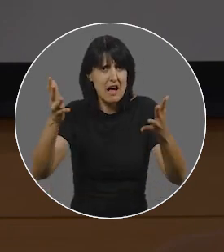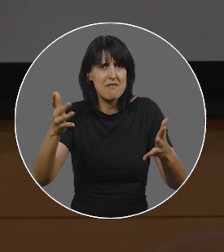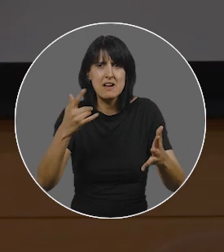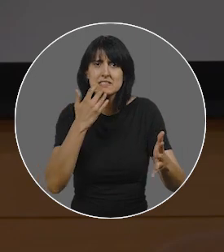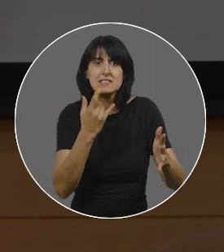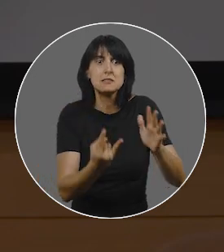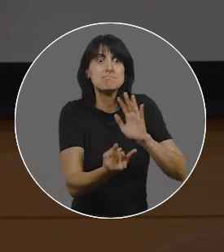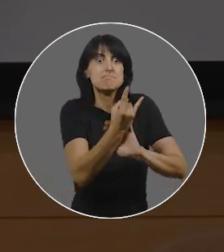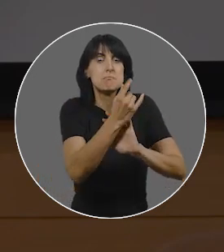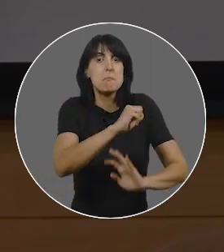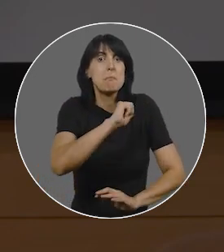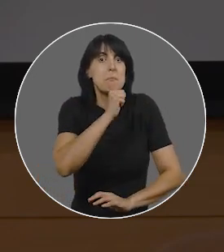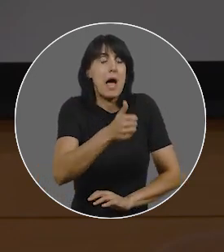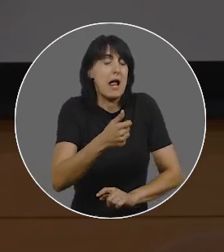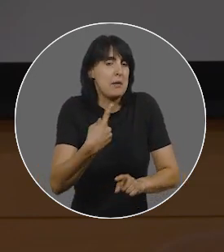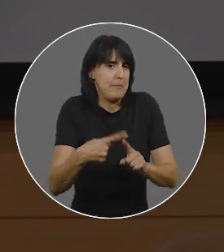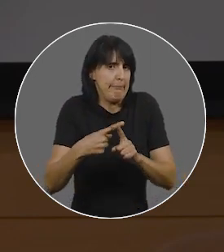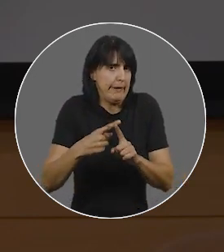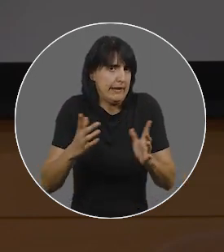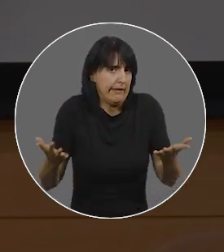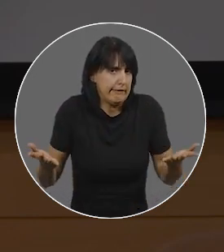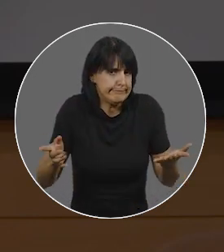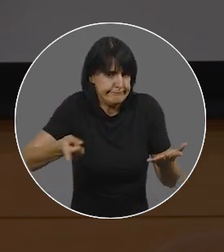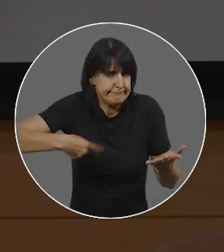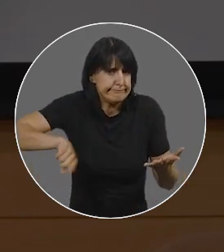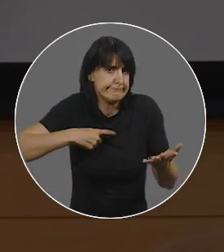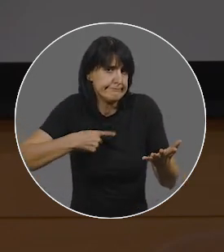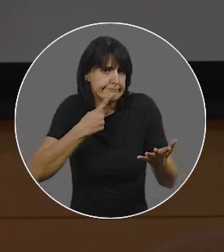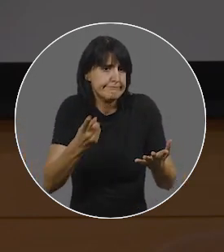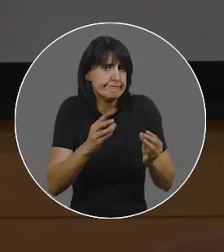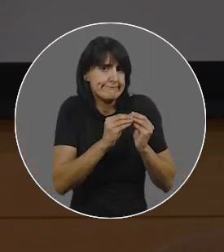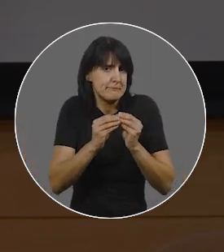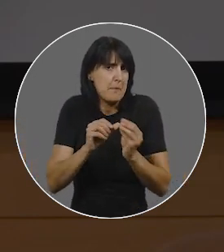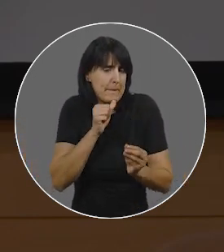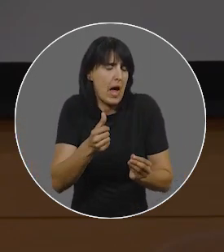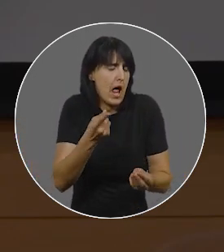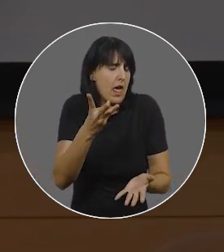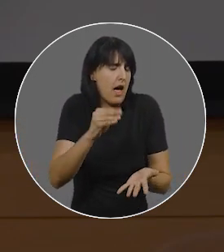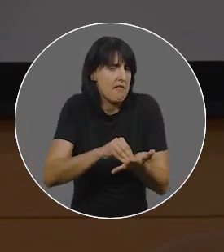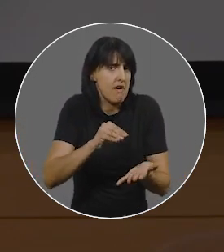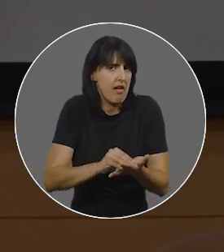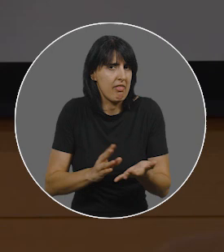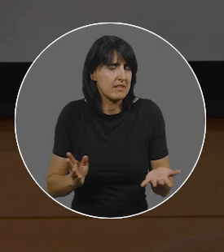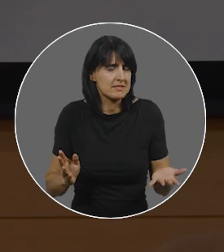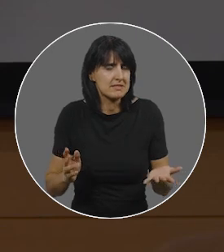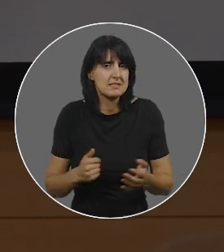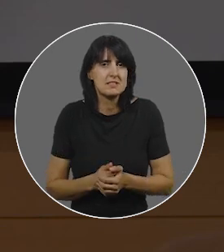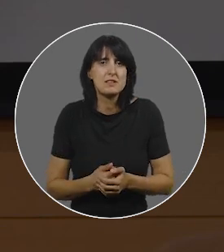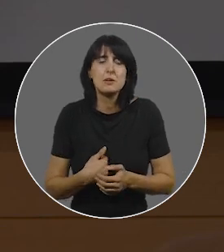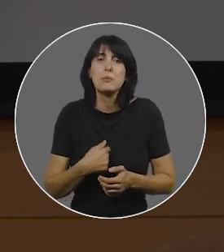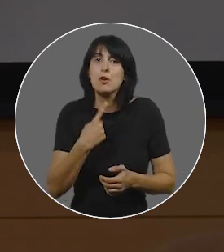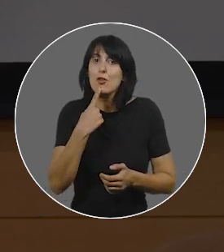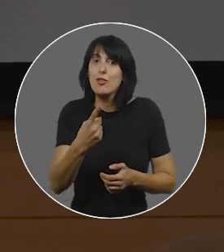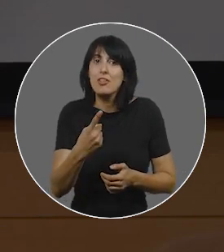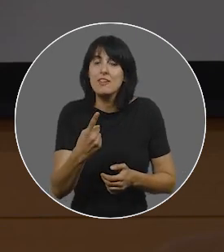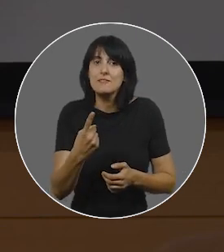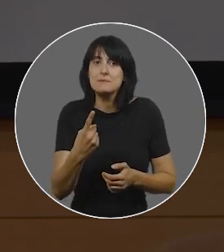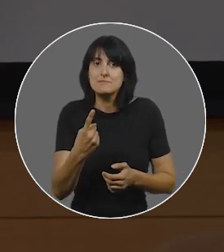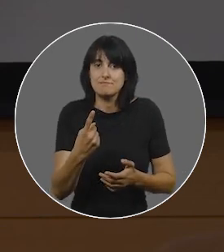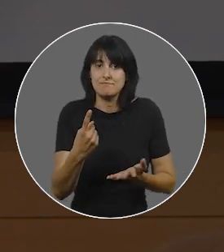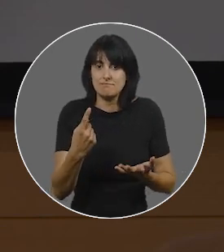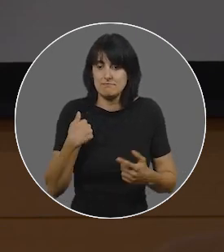i quan surt una cosa malament, perquè entre nosaltres fem coses malament. I jo parlo fins i